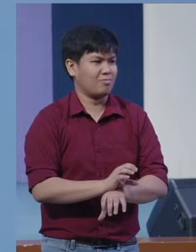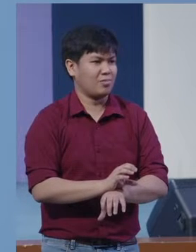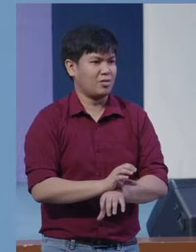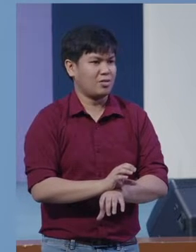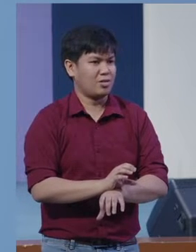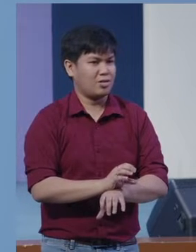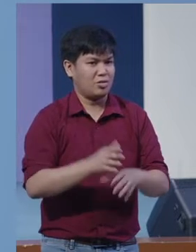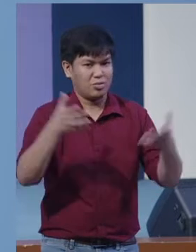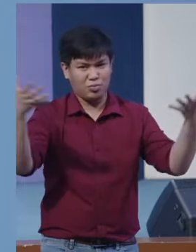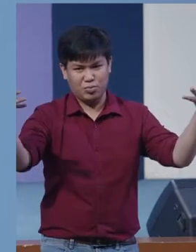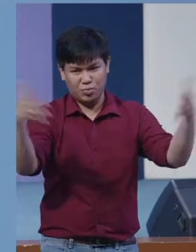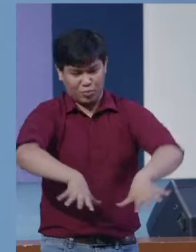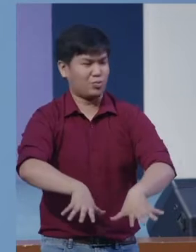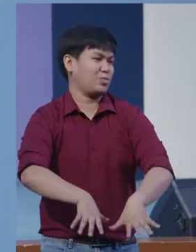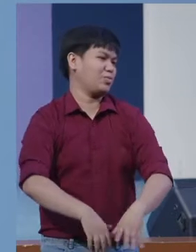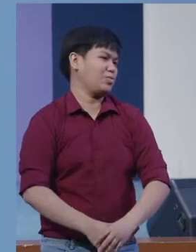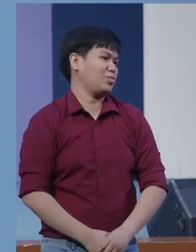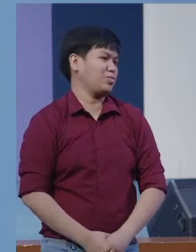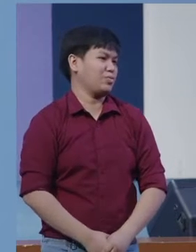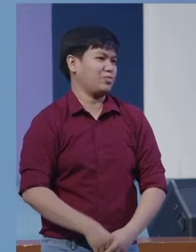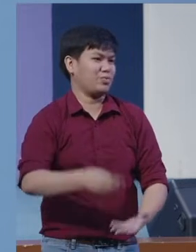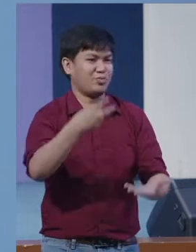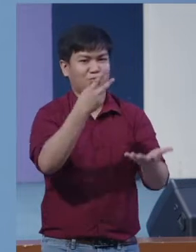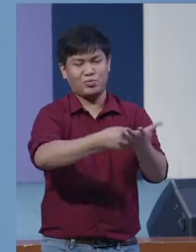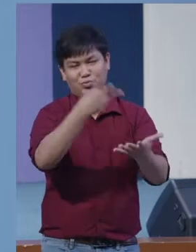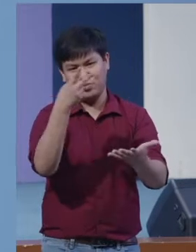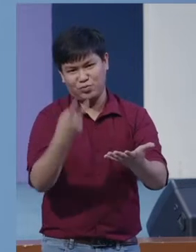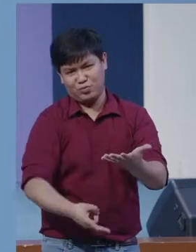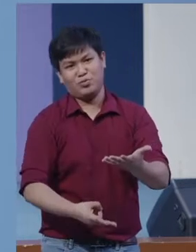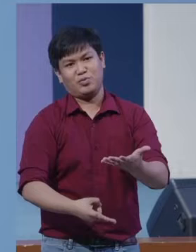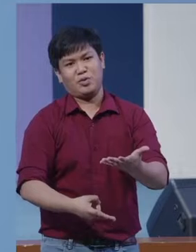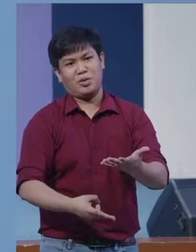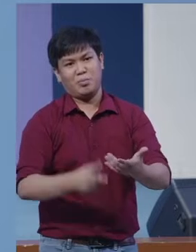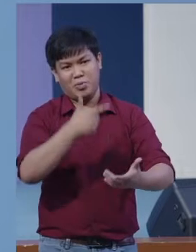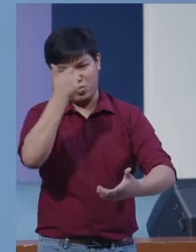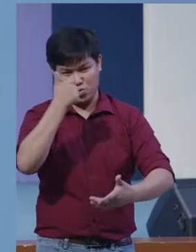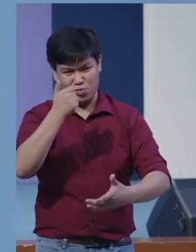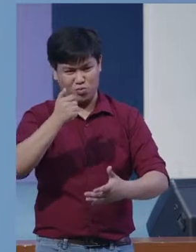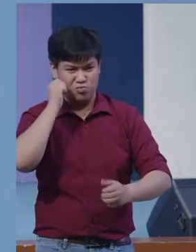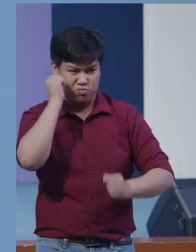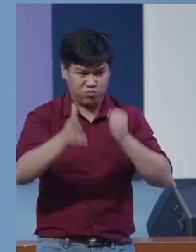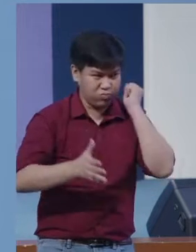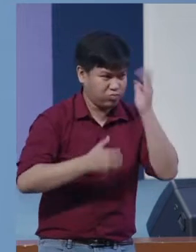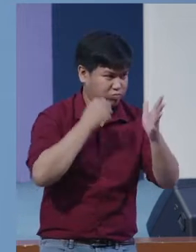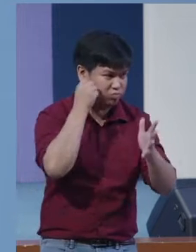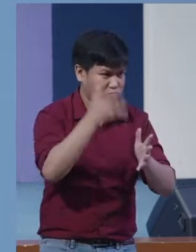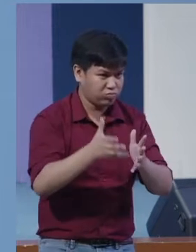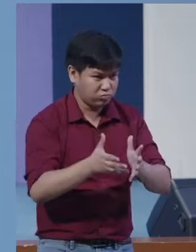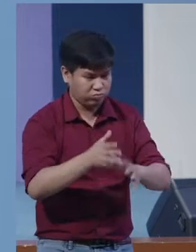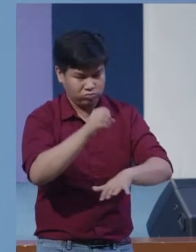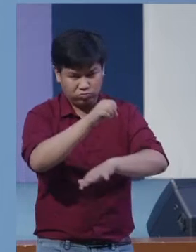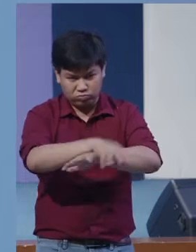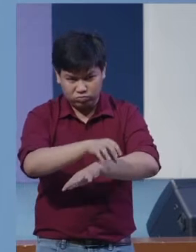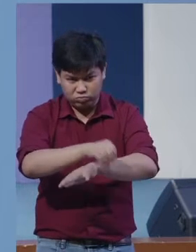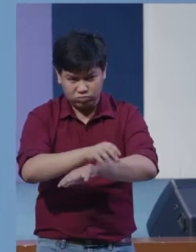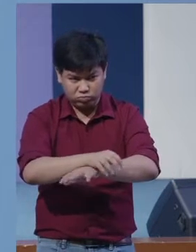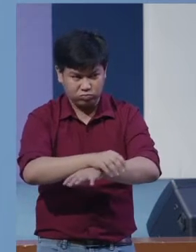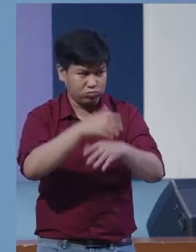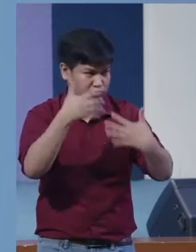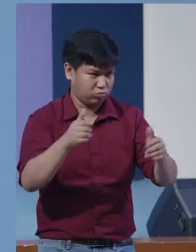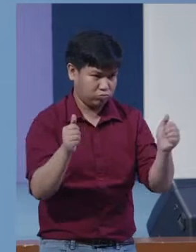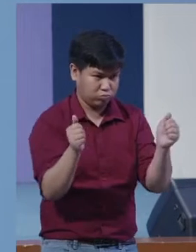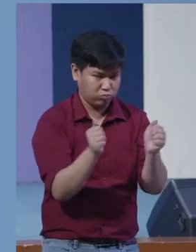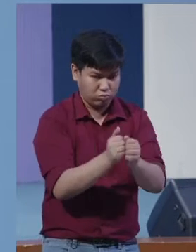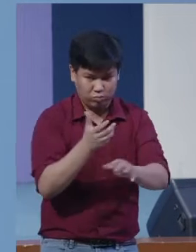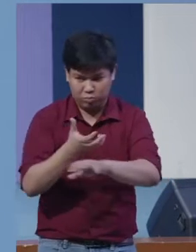Nababawi, natatalo ng mapanirang dila. So tingnan po natin yung una, ang